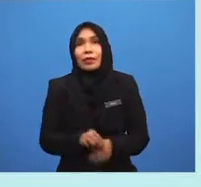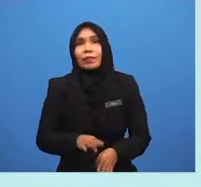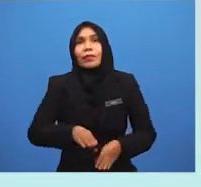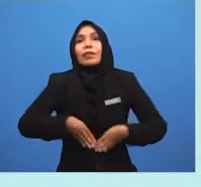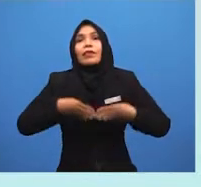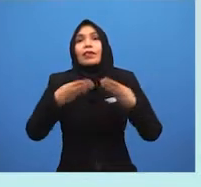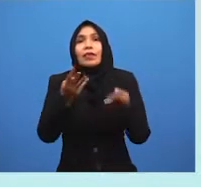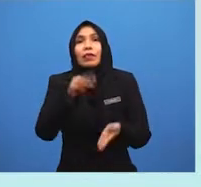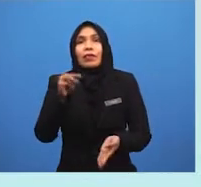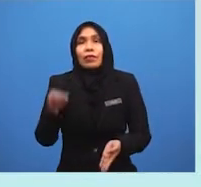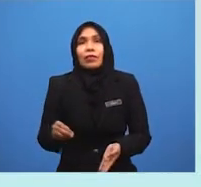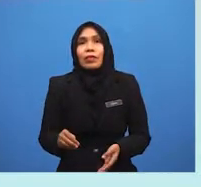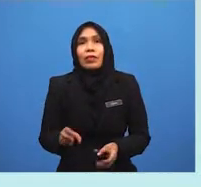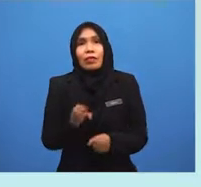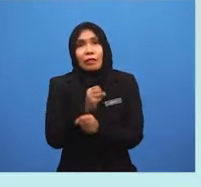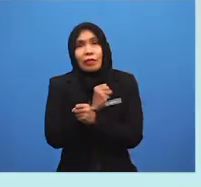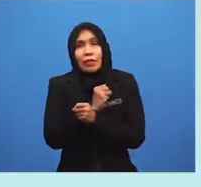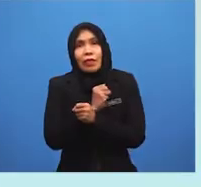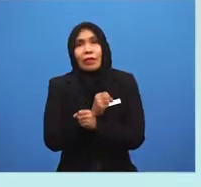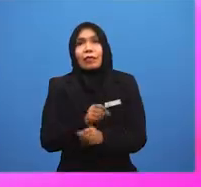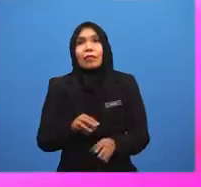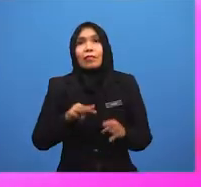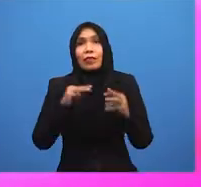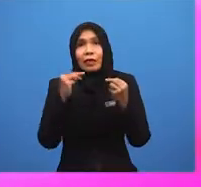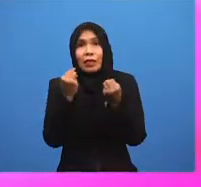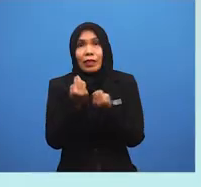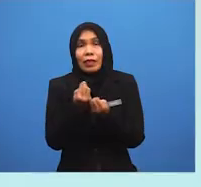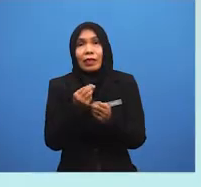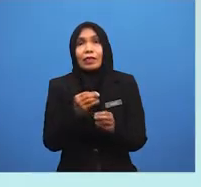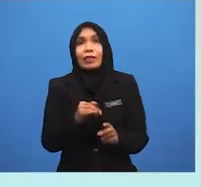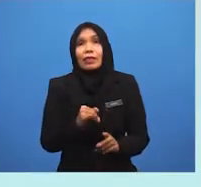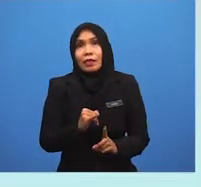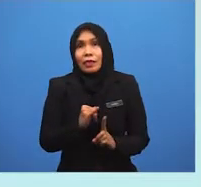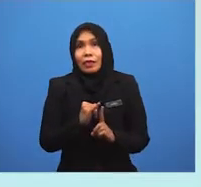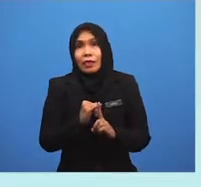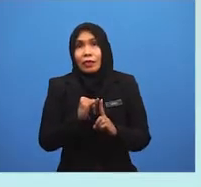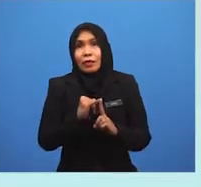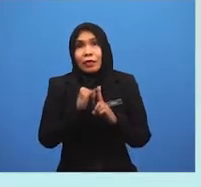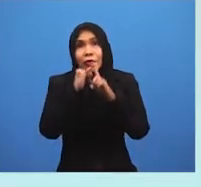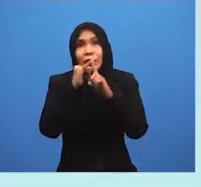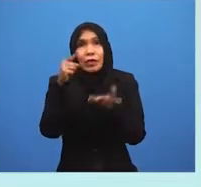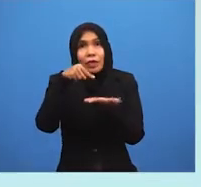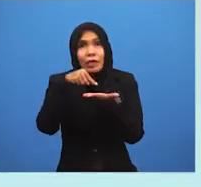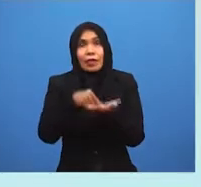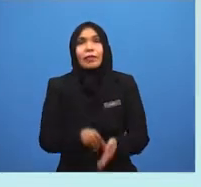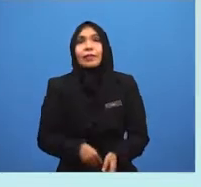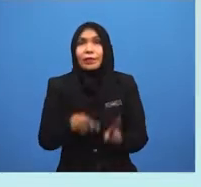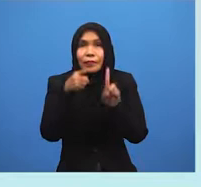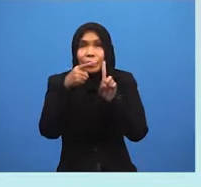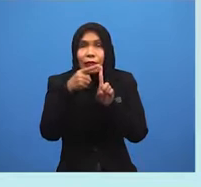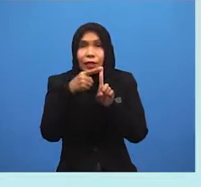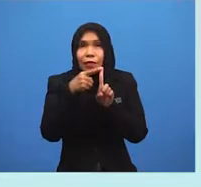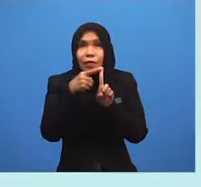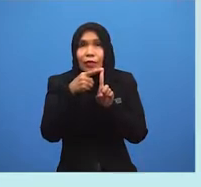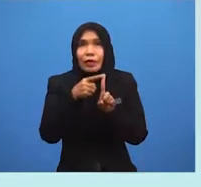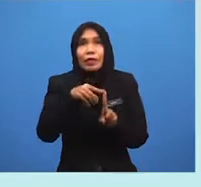menyayangi masyarakat teristimewa ini? Ya, yang pertama, sentiasa peka